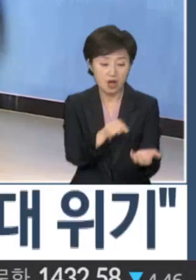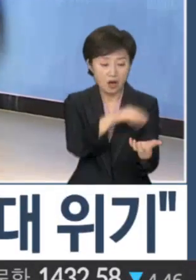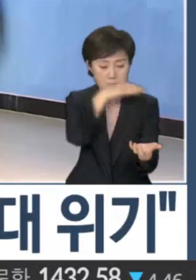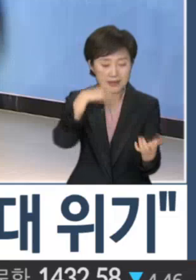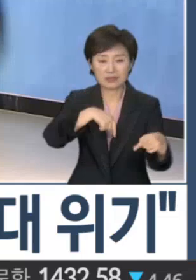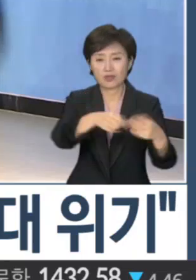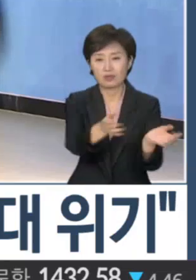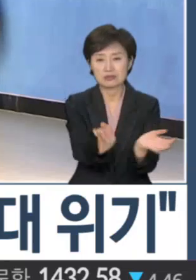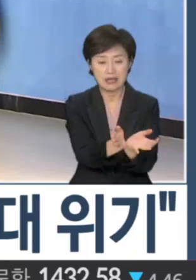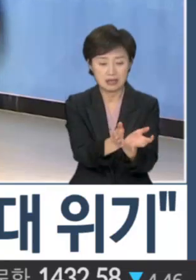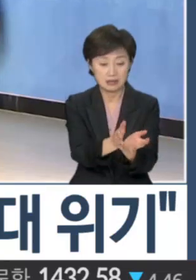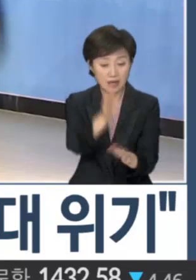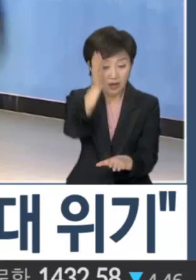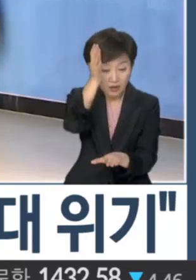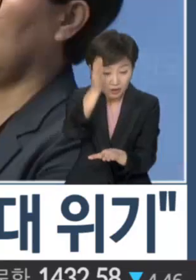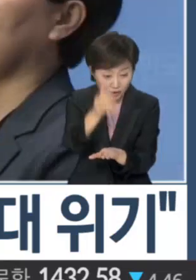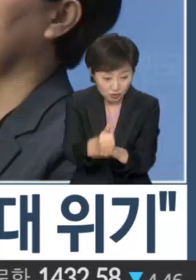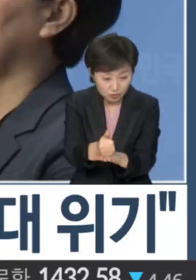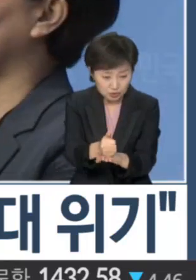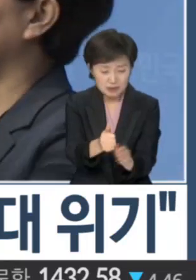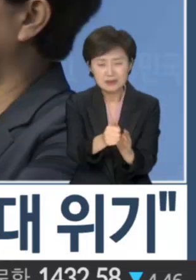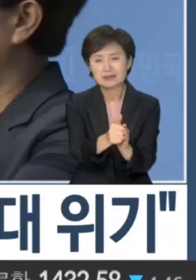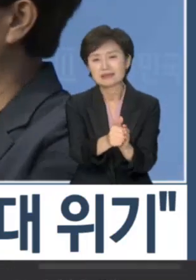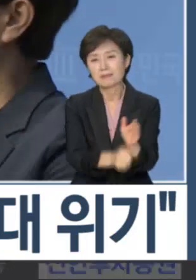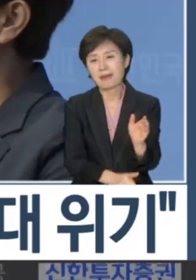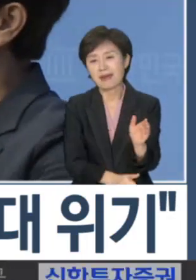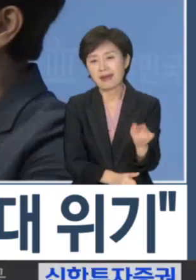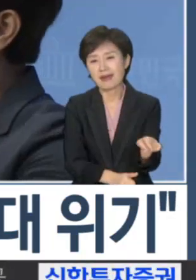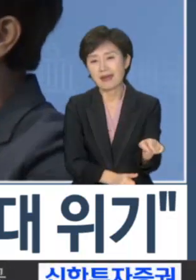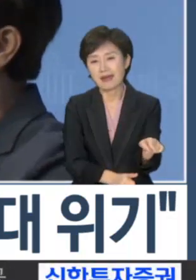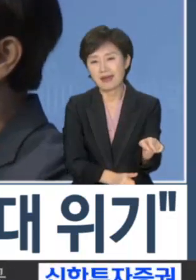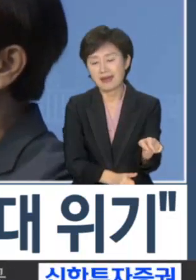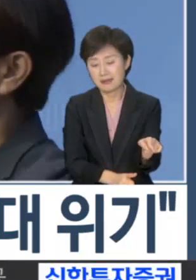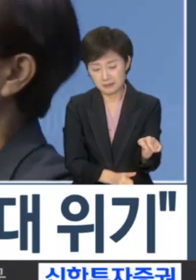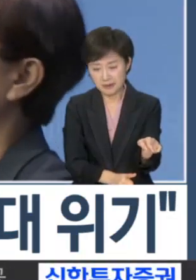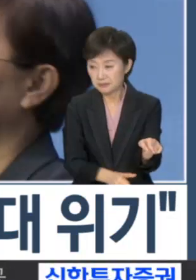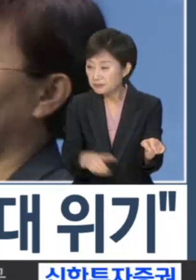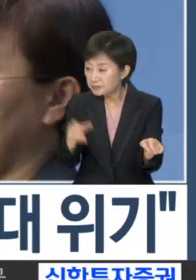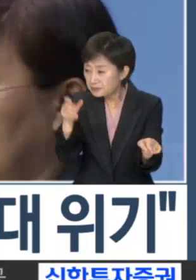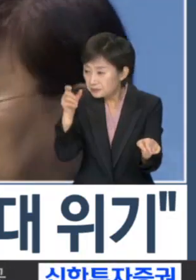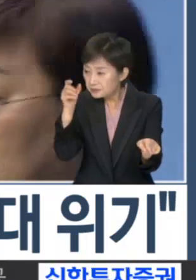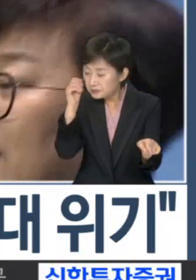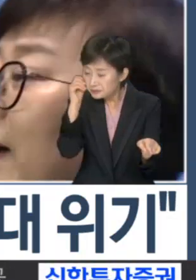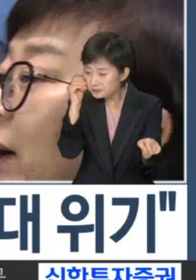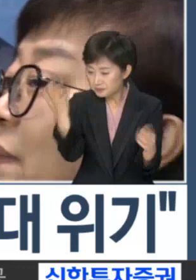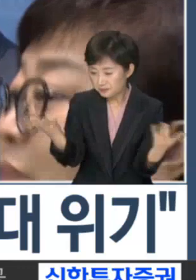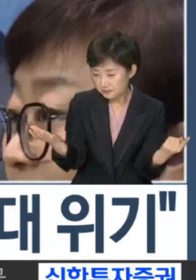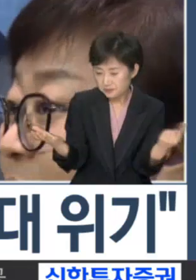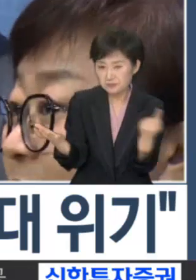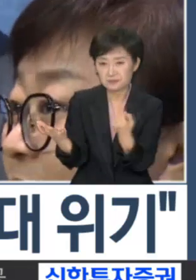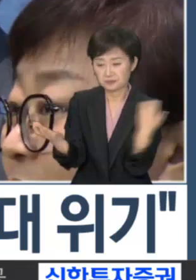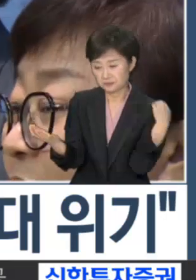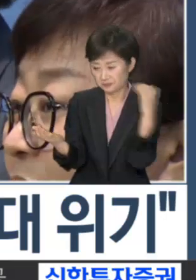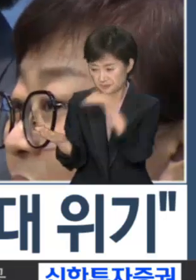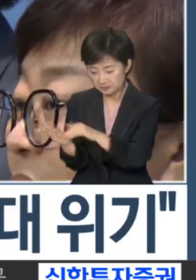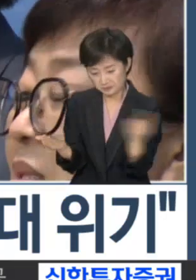있었습니다만은 처절한 정치 개혁에 대한 실패로 다시금 기존에 있었던 정당과의 화합을 통해서 새로운